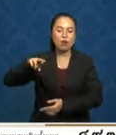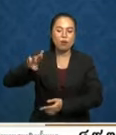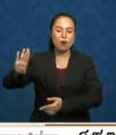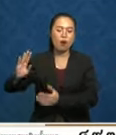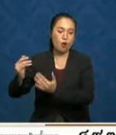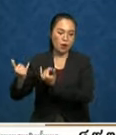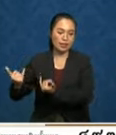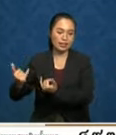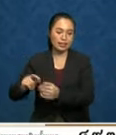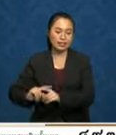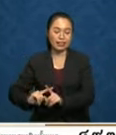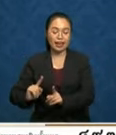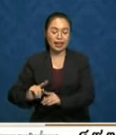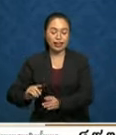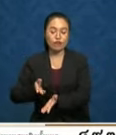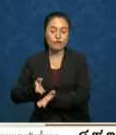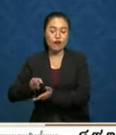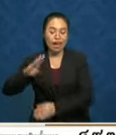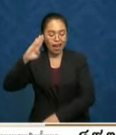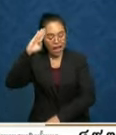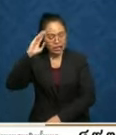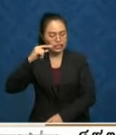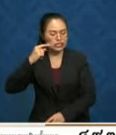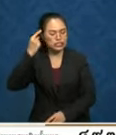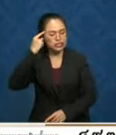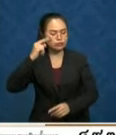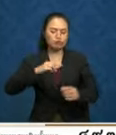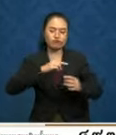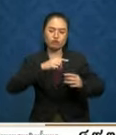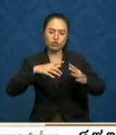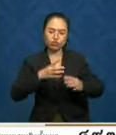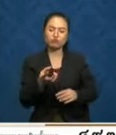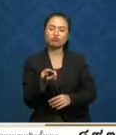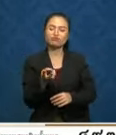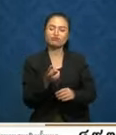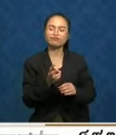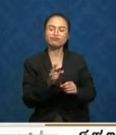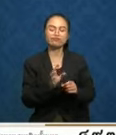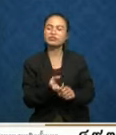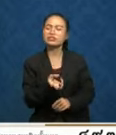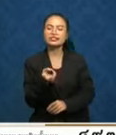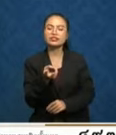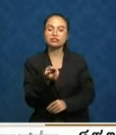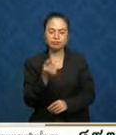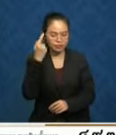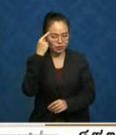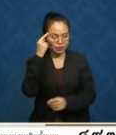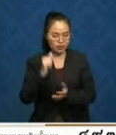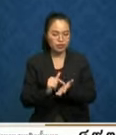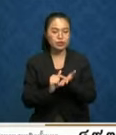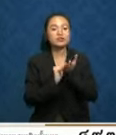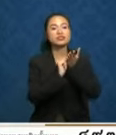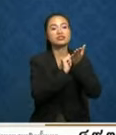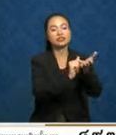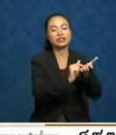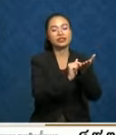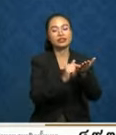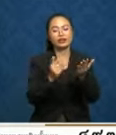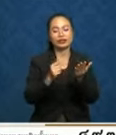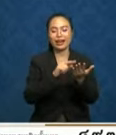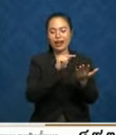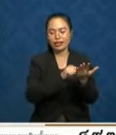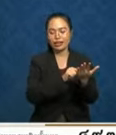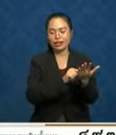าจจะมีข้อเห็นที่แตกต่างกันอยู่บ้างนิดหน่อยซึ่งก็จะนำเสนอร่างเข้าประกบกับร่